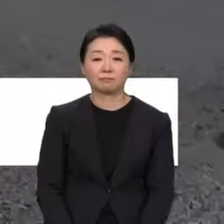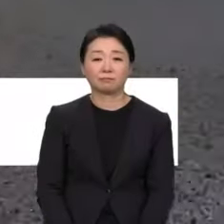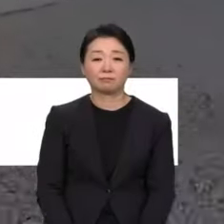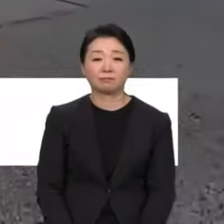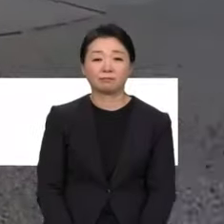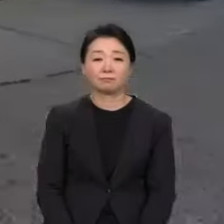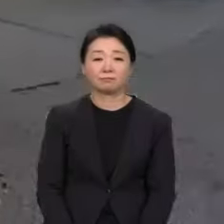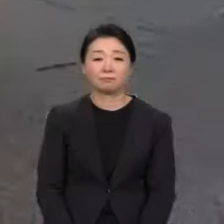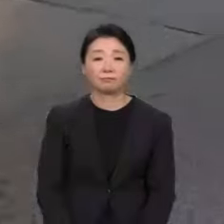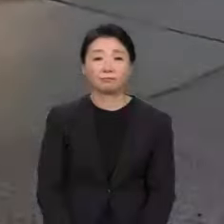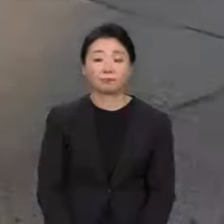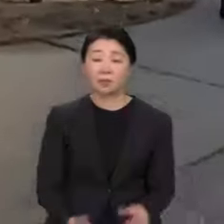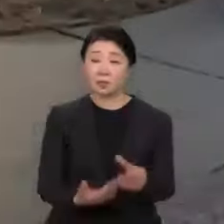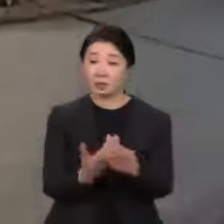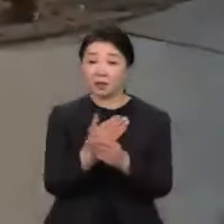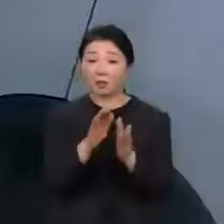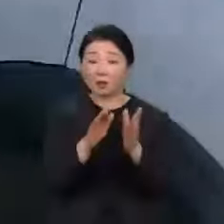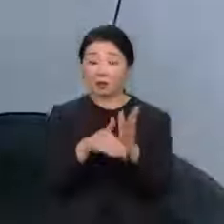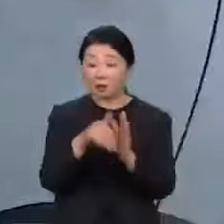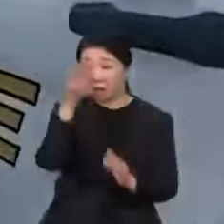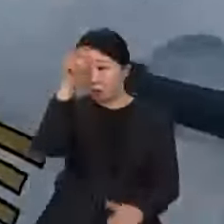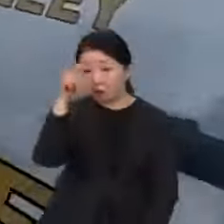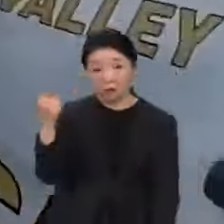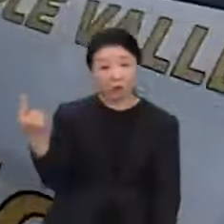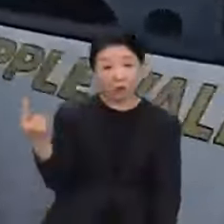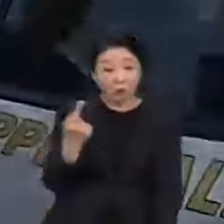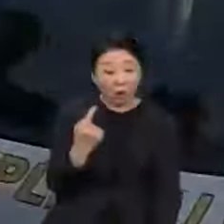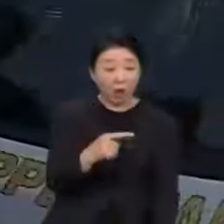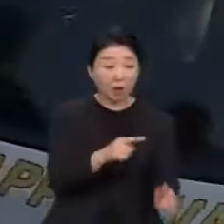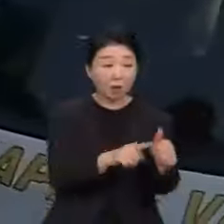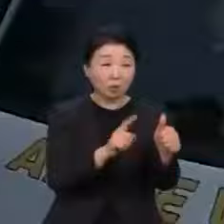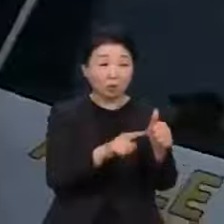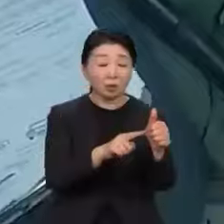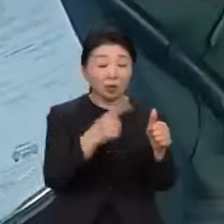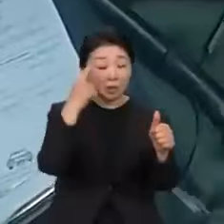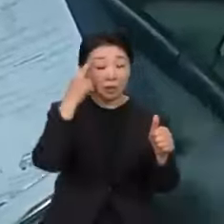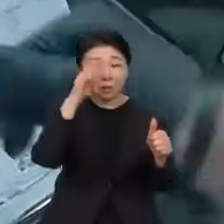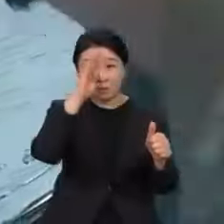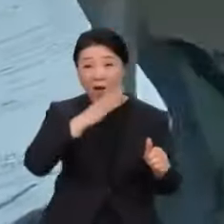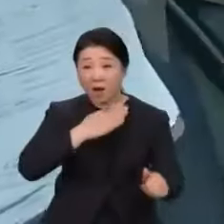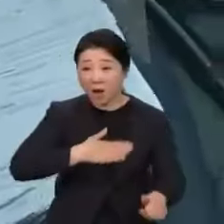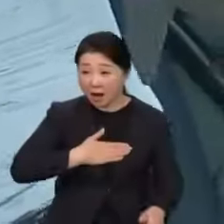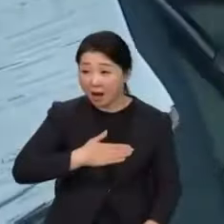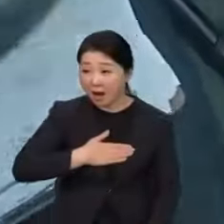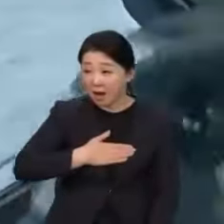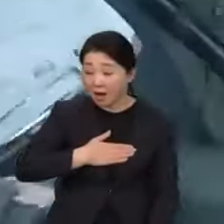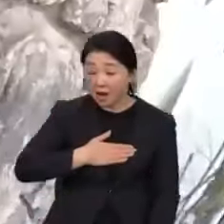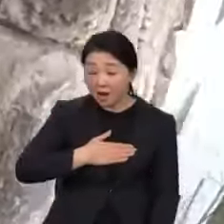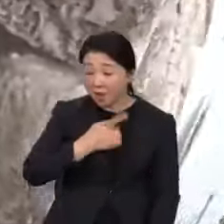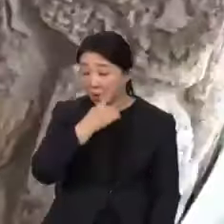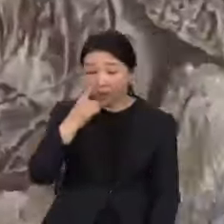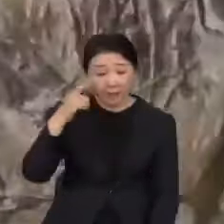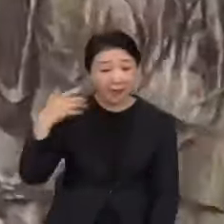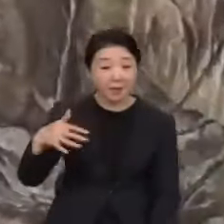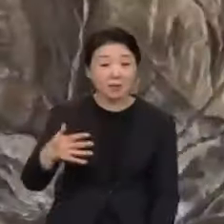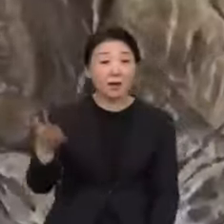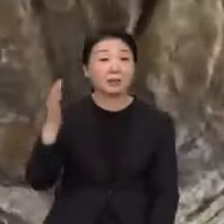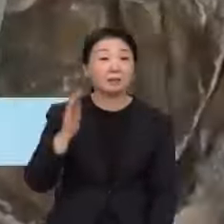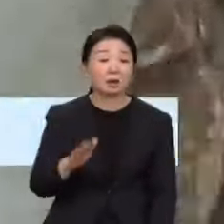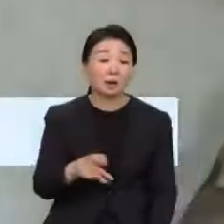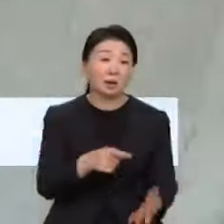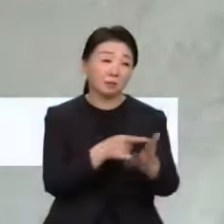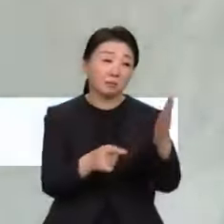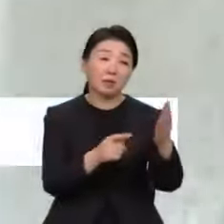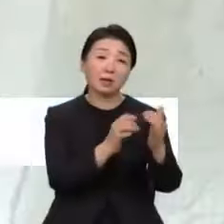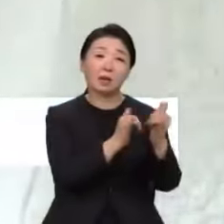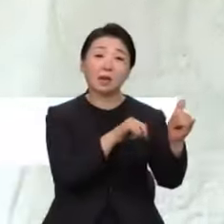words. 사건 당시 출동한 경찰이 소년의 정신병력을 알고 있었는지는 확인되지 않았습니다. 그러나 피해자 가족